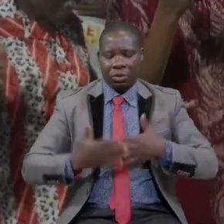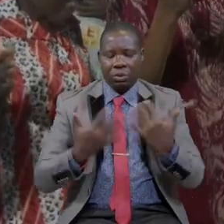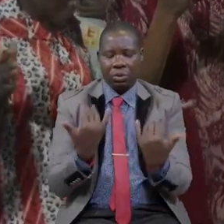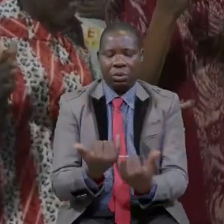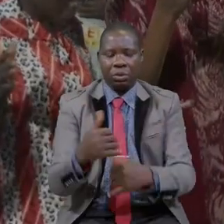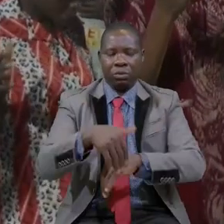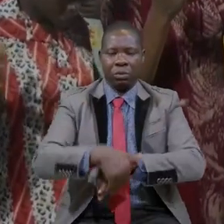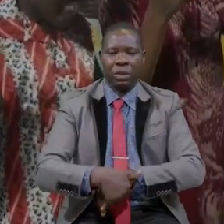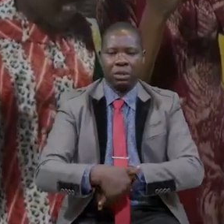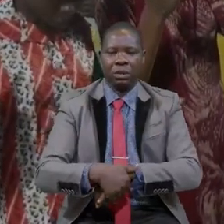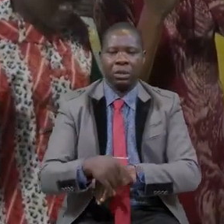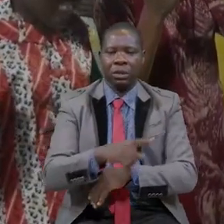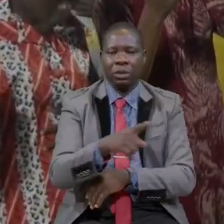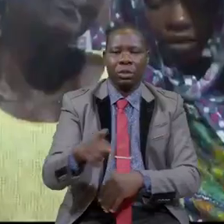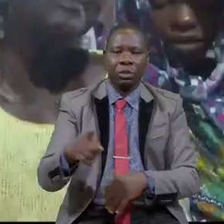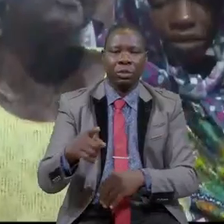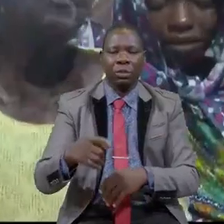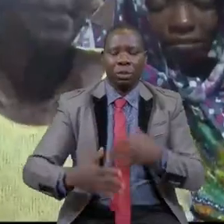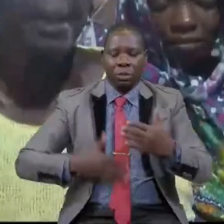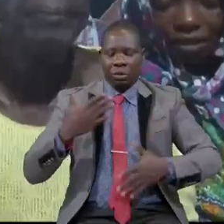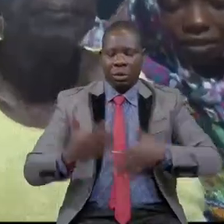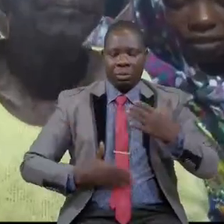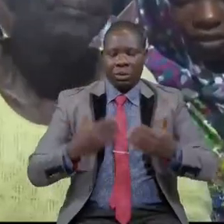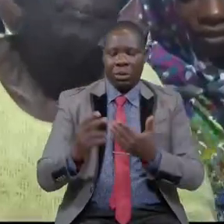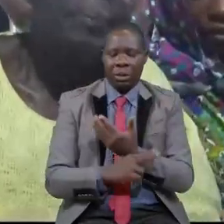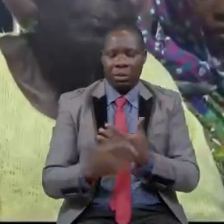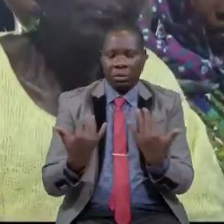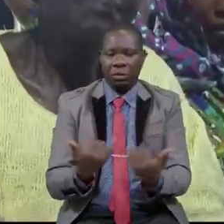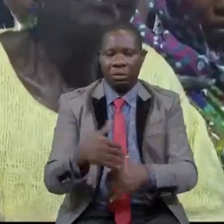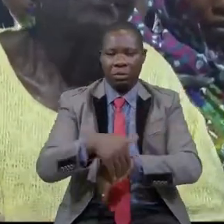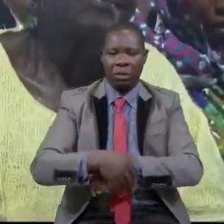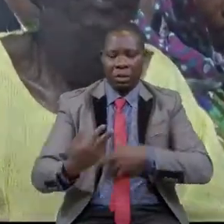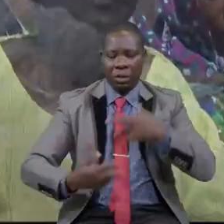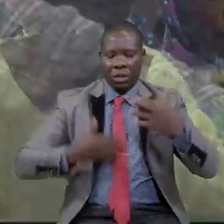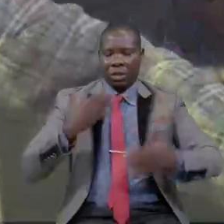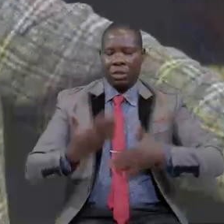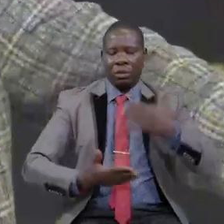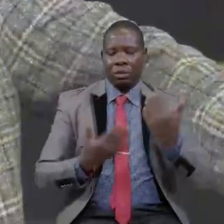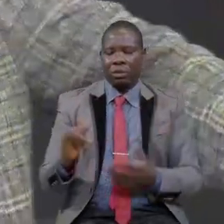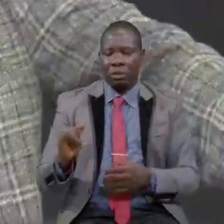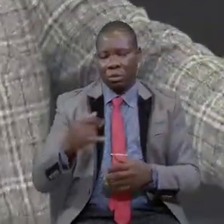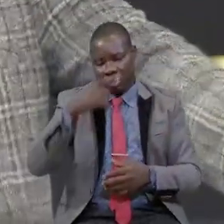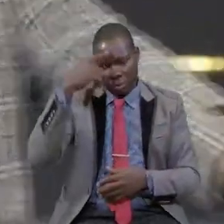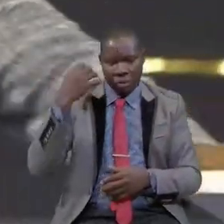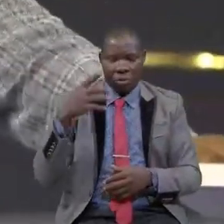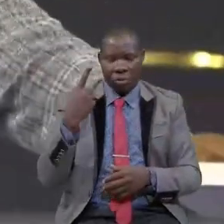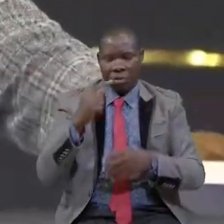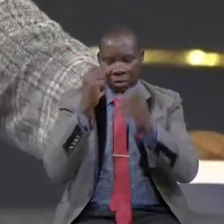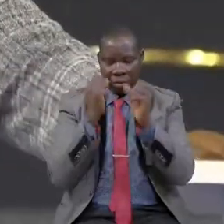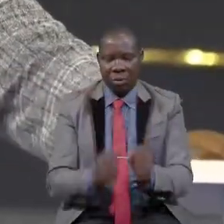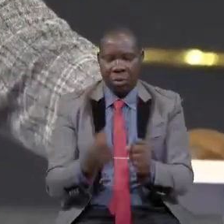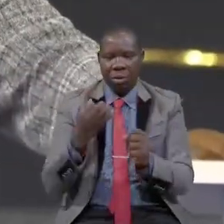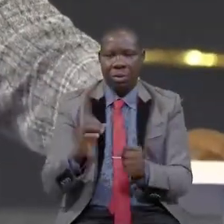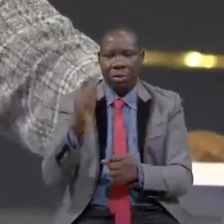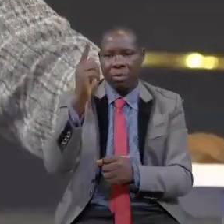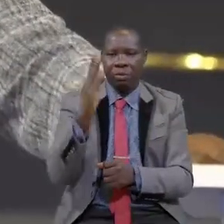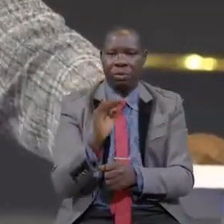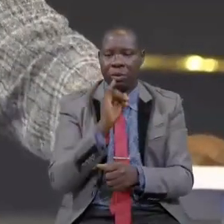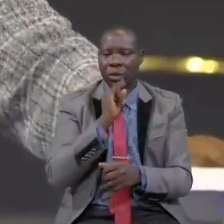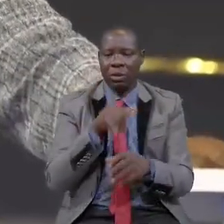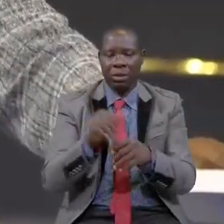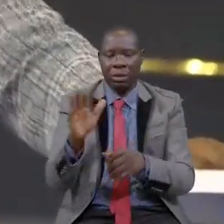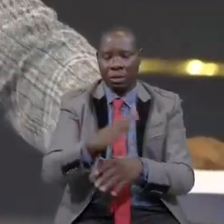soir, te réjouissant ce soir, te réjouissant à cause de la puissance de Dieu dans